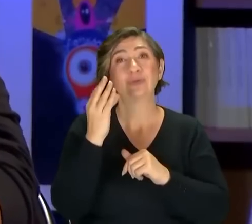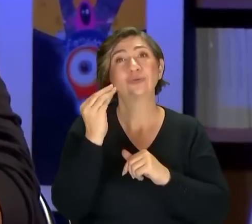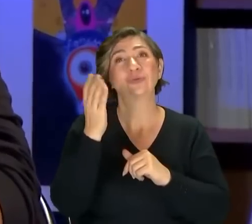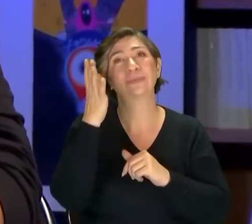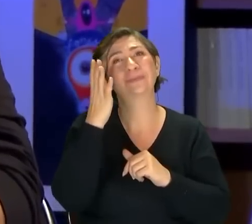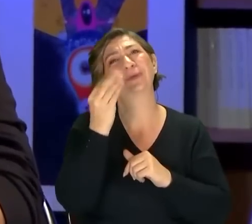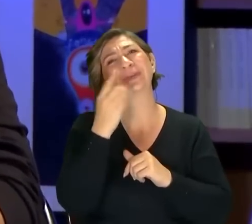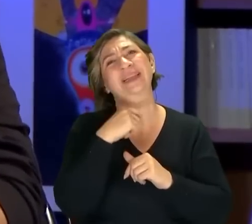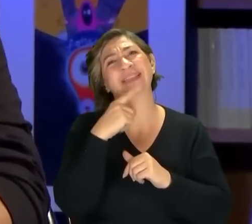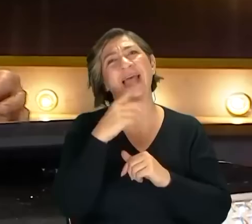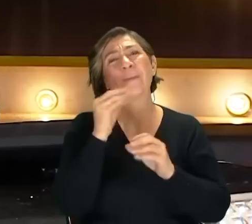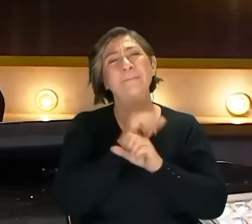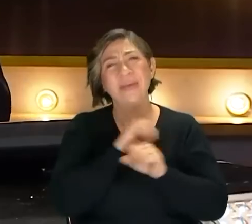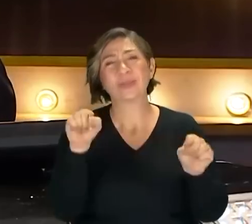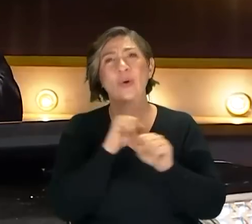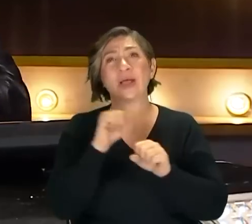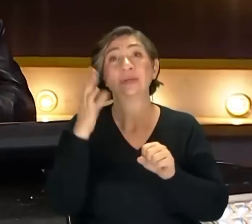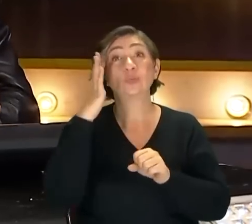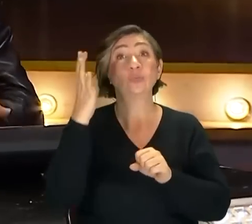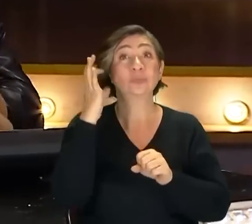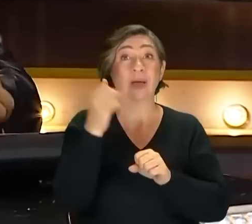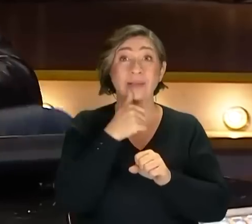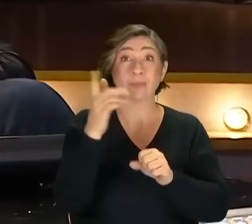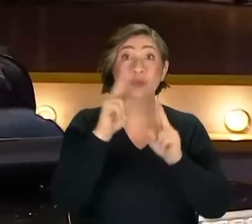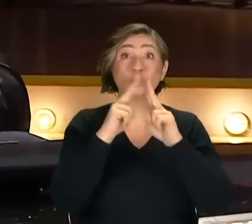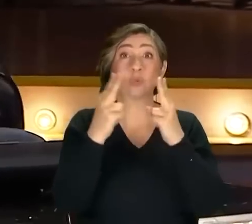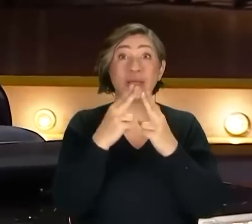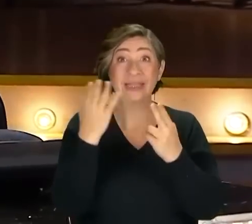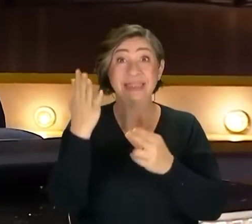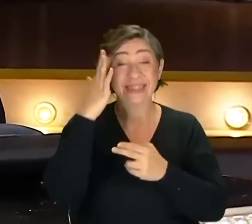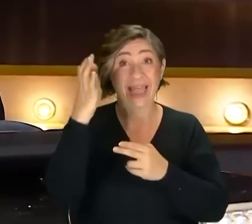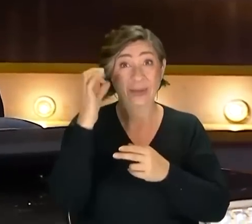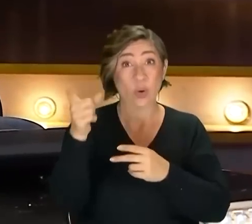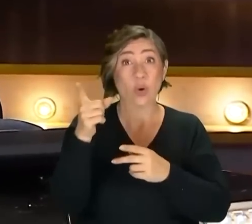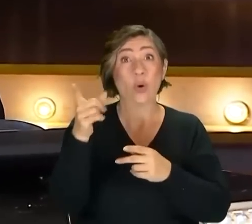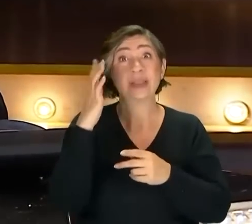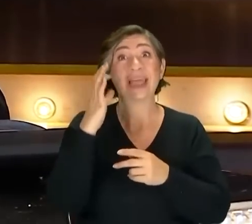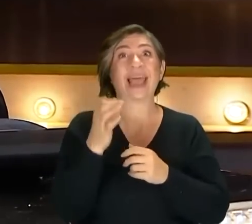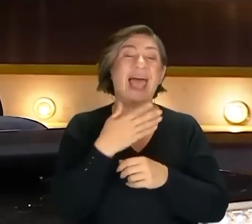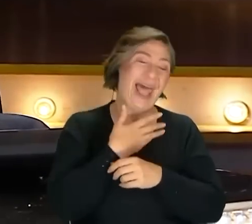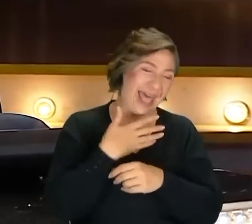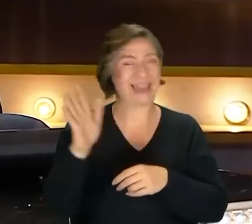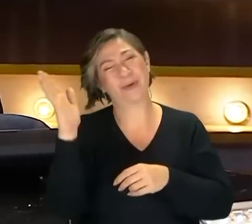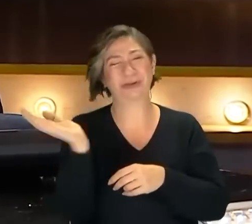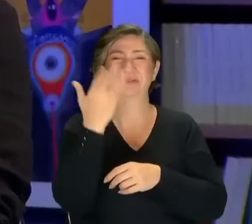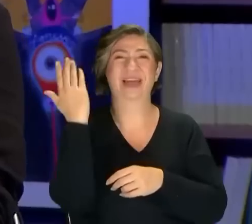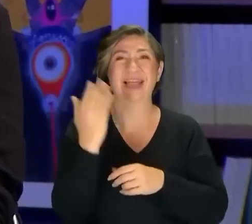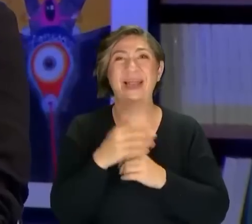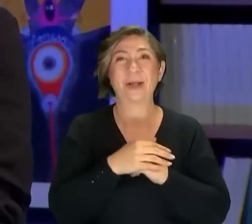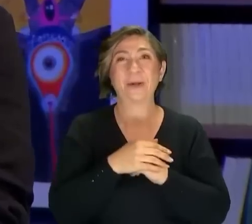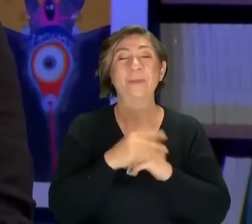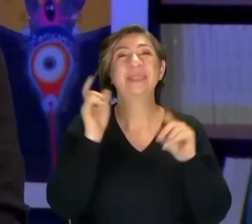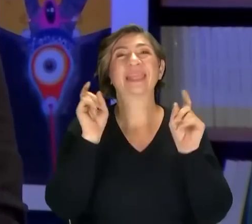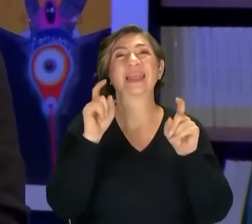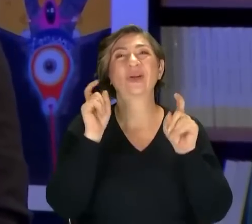ya. Çok yani, satın hep baktığı yani. Hani dahi adam normalde. Dünyada öyle geçiyor. Bu dahi mi? Bu işte o dahi. Bu da hadi boşver. Yani Elon Musk'ın yanında tabii şey